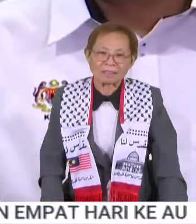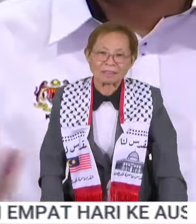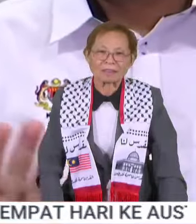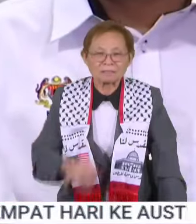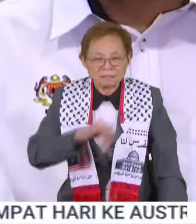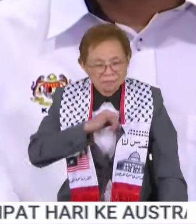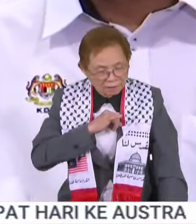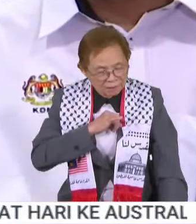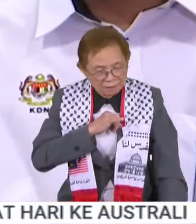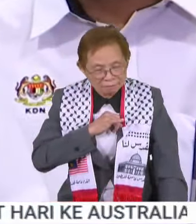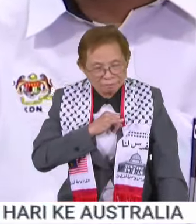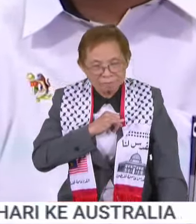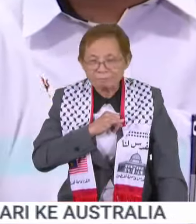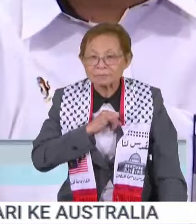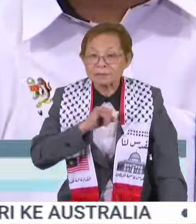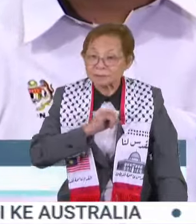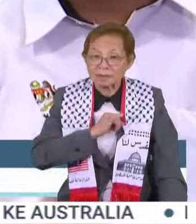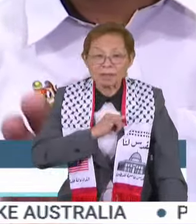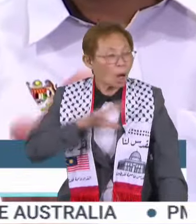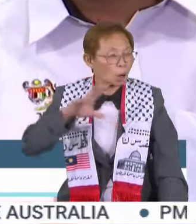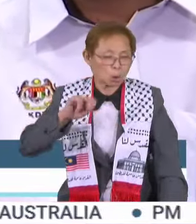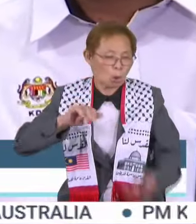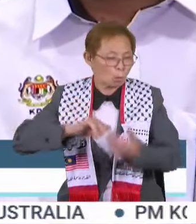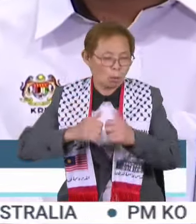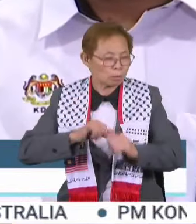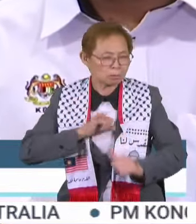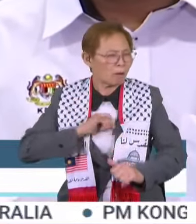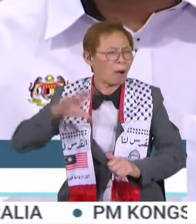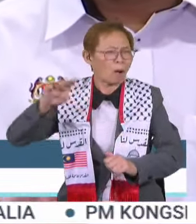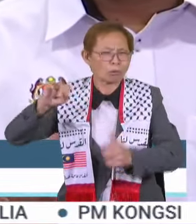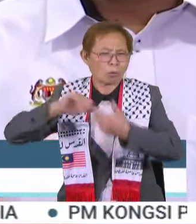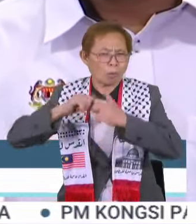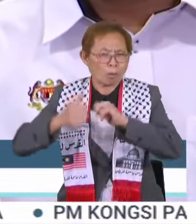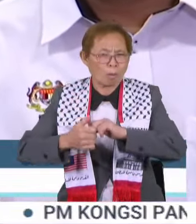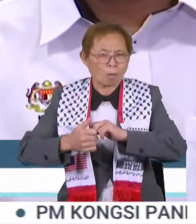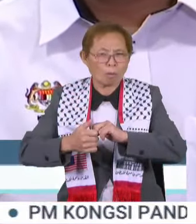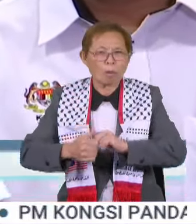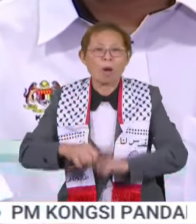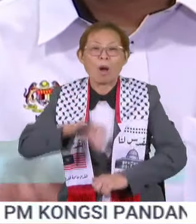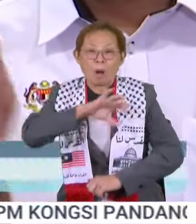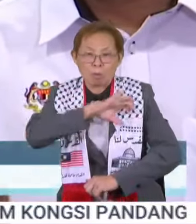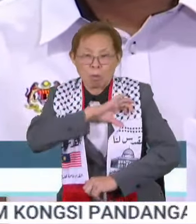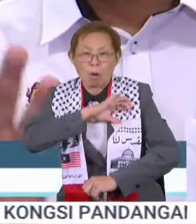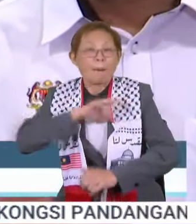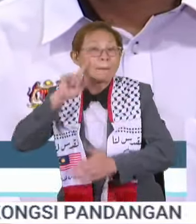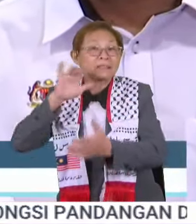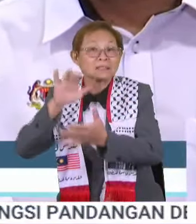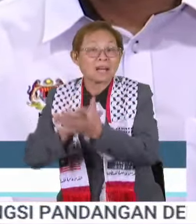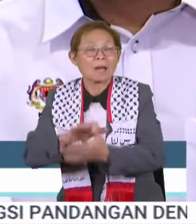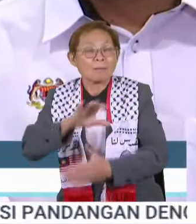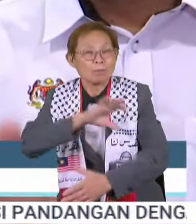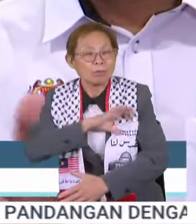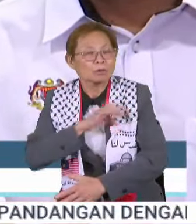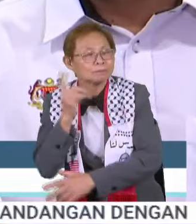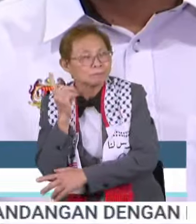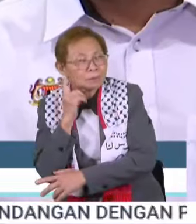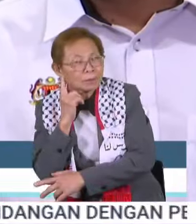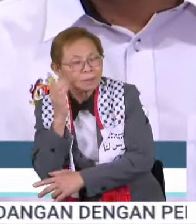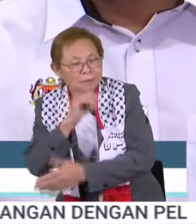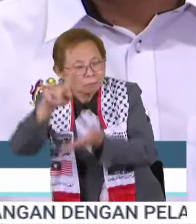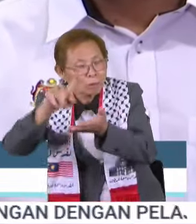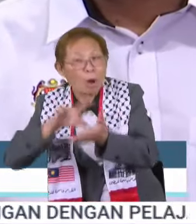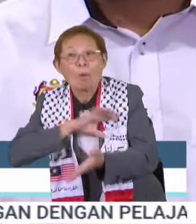Jadi saya tidak ada sebarang masalah. Saya percaya pasukan polis akan mendengar,